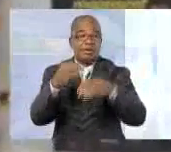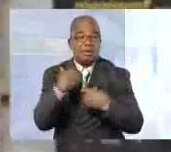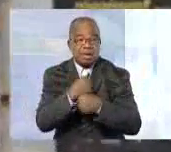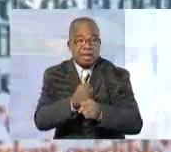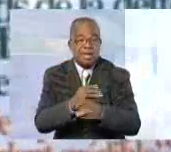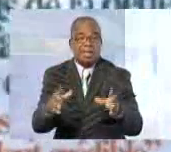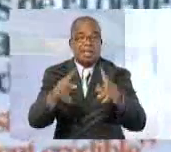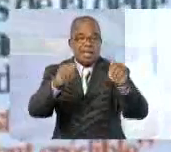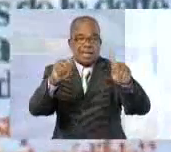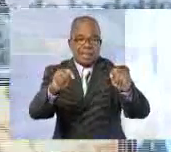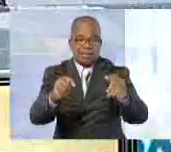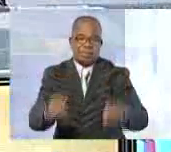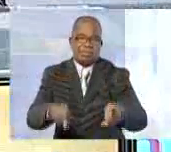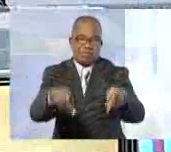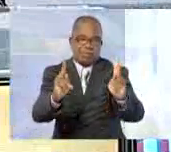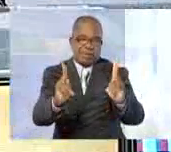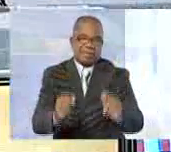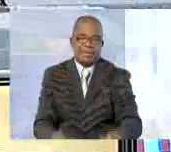la concurrence.